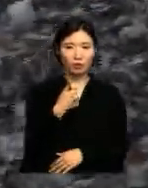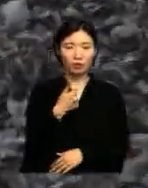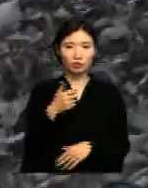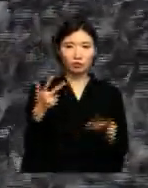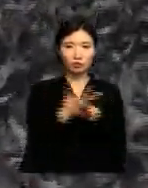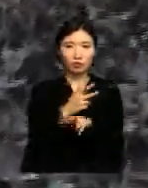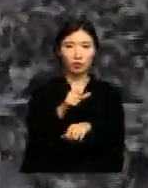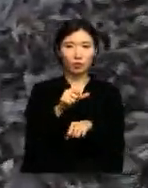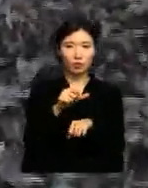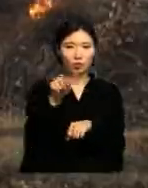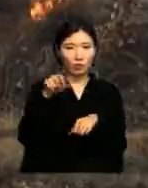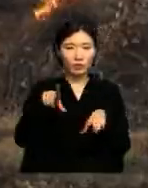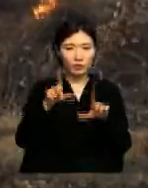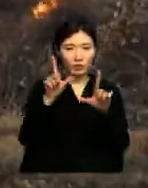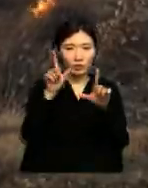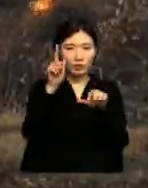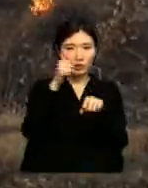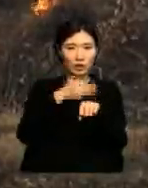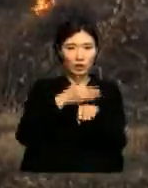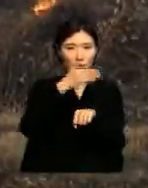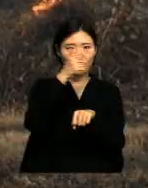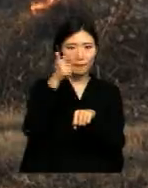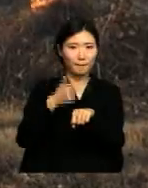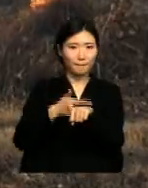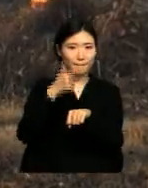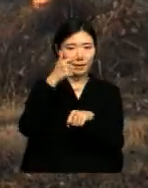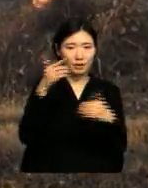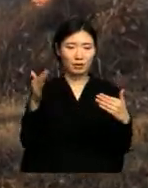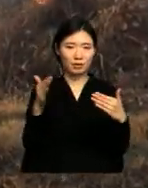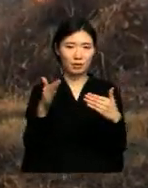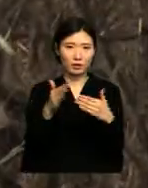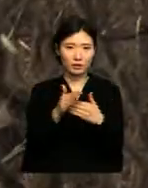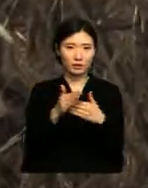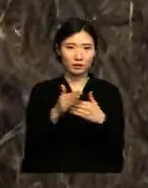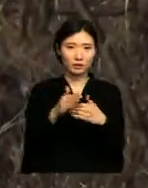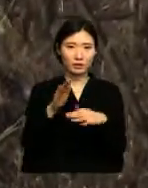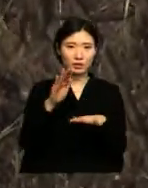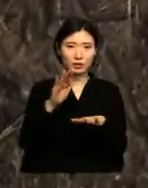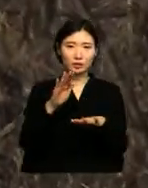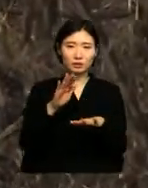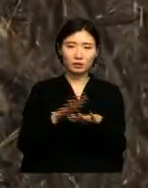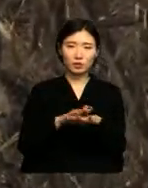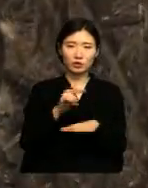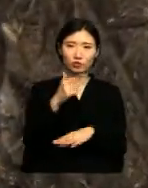5일 오전 9시부터 오후 6시까지 근무하며 일당 6만 5천